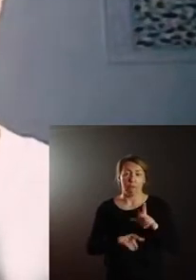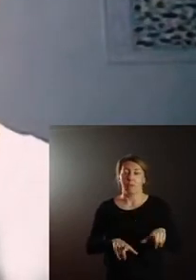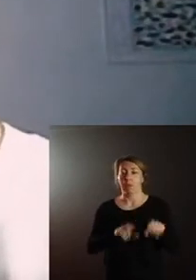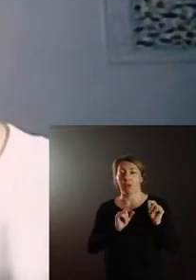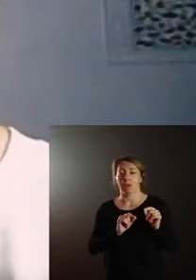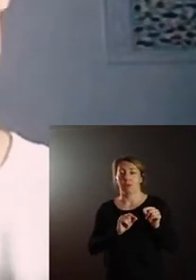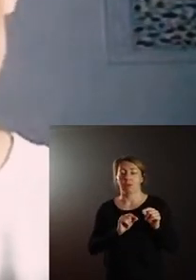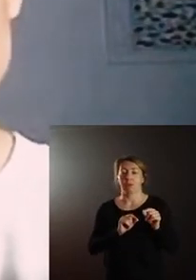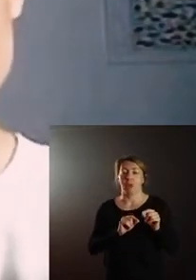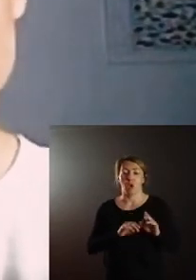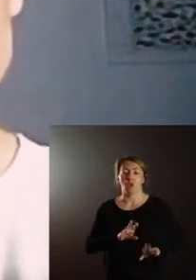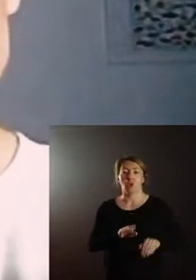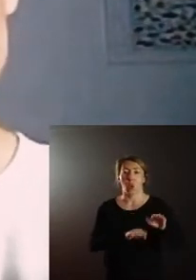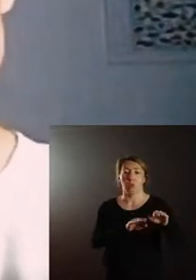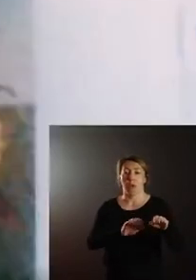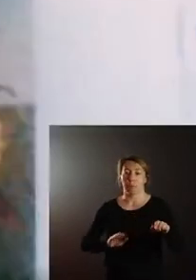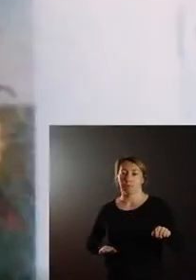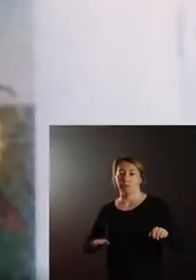Edukacyjne